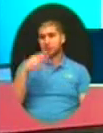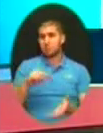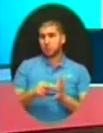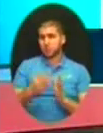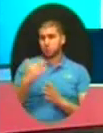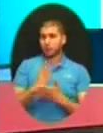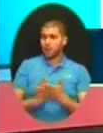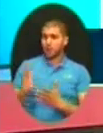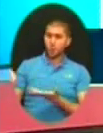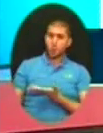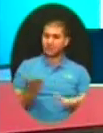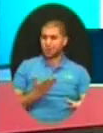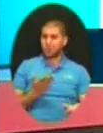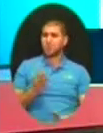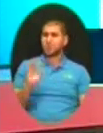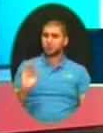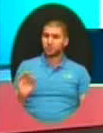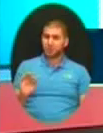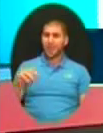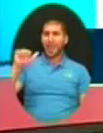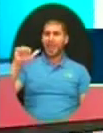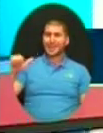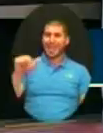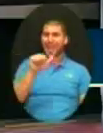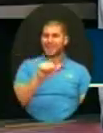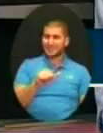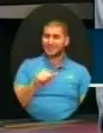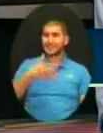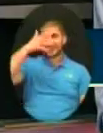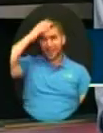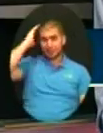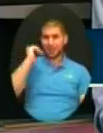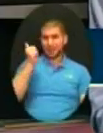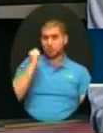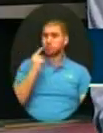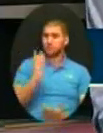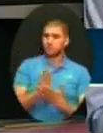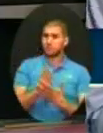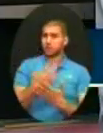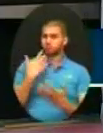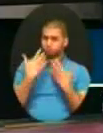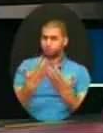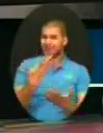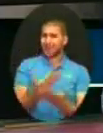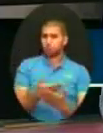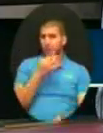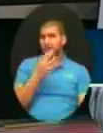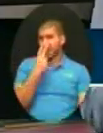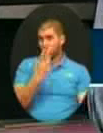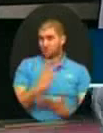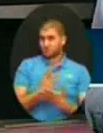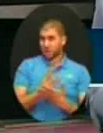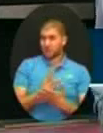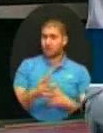פוליטיקאים שהוזמנו על מנת... אריאל אטיאס ואחרים, יאיר לפיד אתמול אמר שהוא מסר שם עדות. השאלה אם הם ראו את